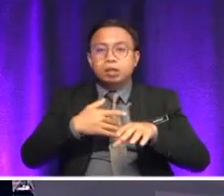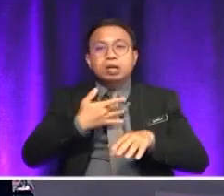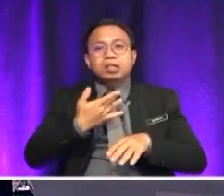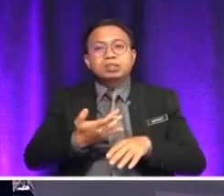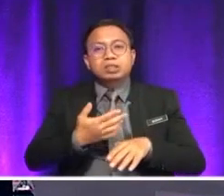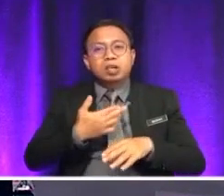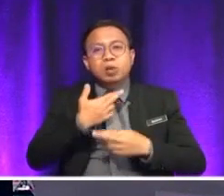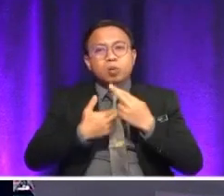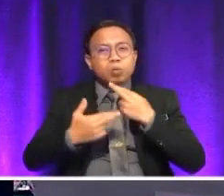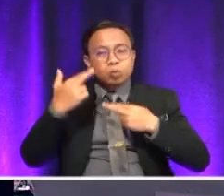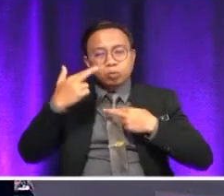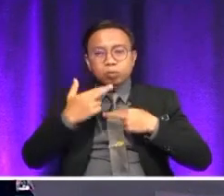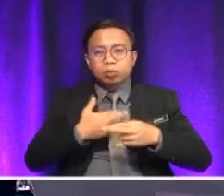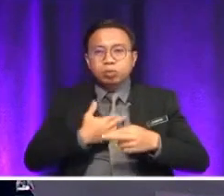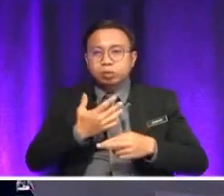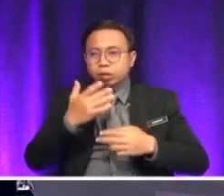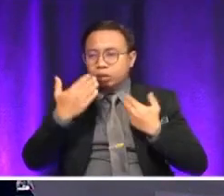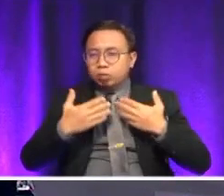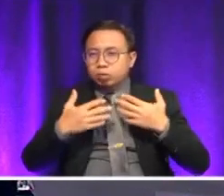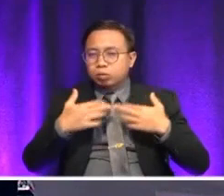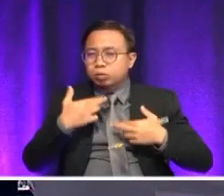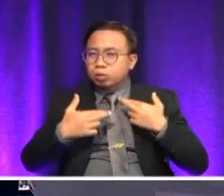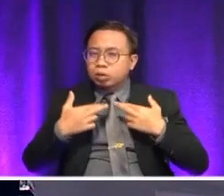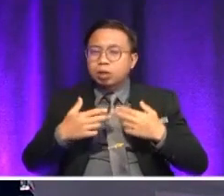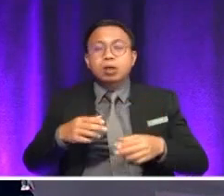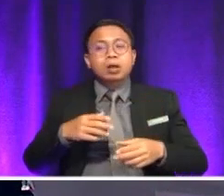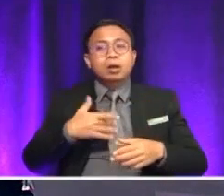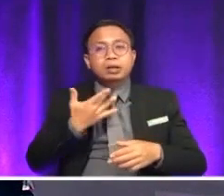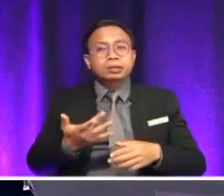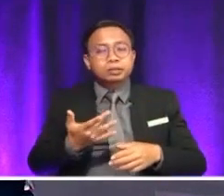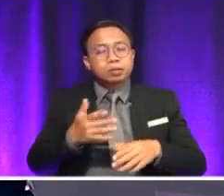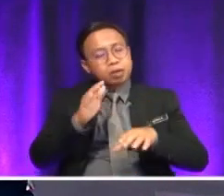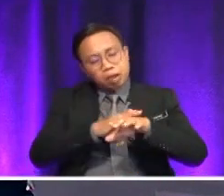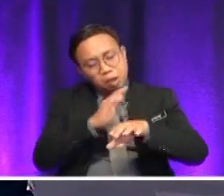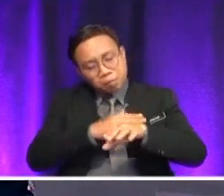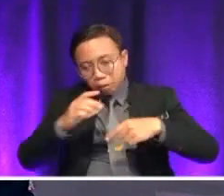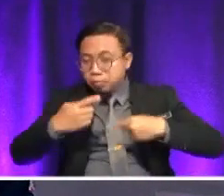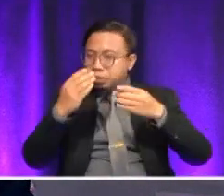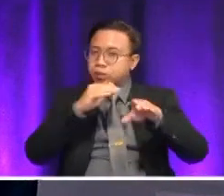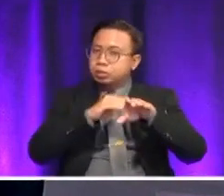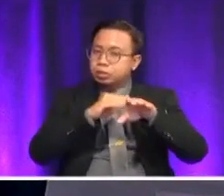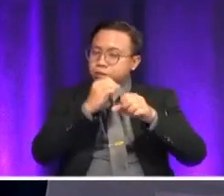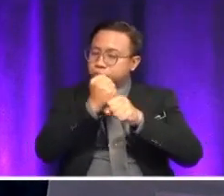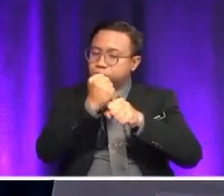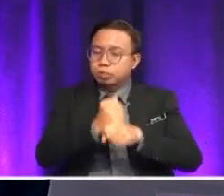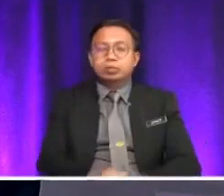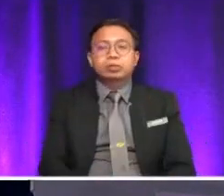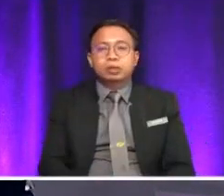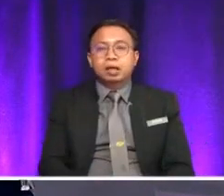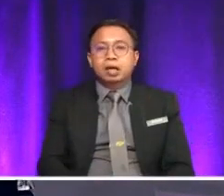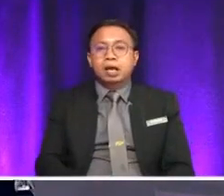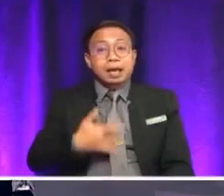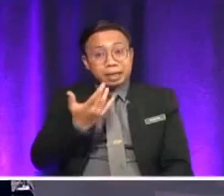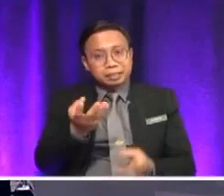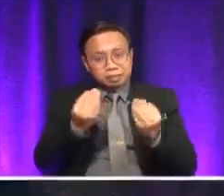dengan jam. Jam pula. Tiba-tiba ada accident kat depan. Alamak. Sangat stres. Rasa macam nak keluar kereta, jalan